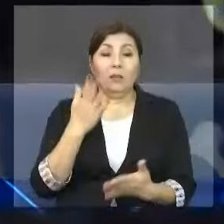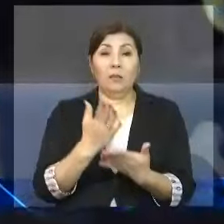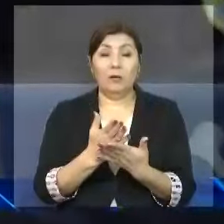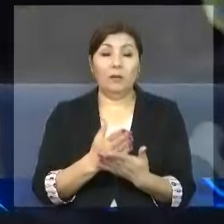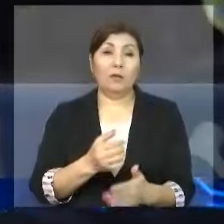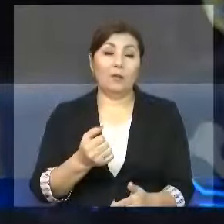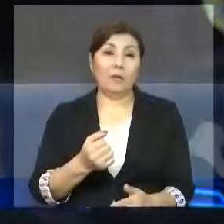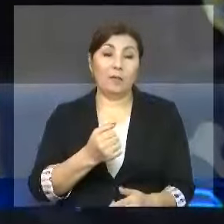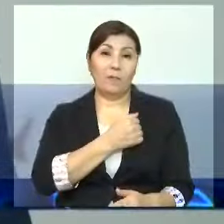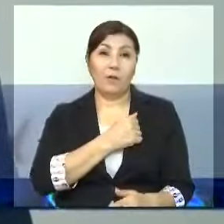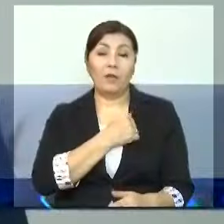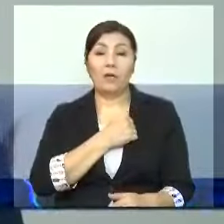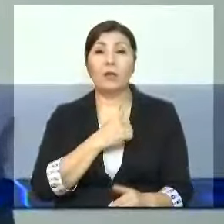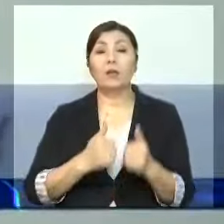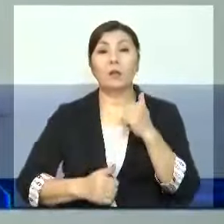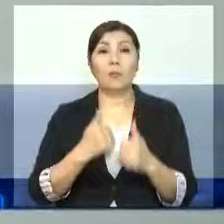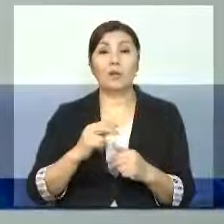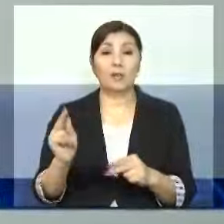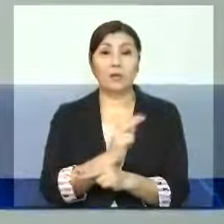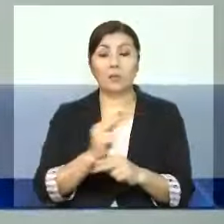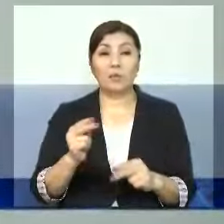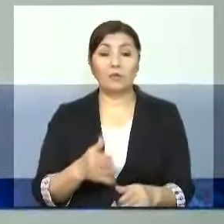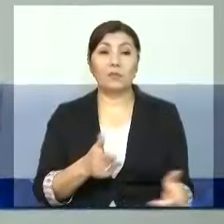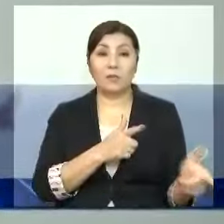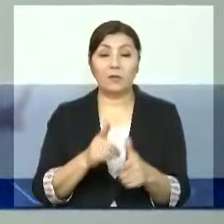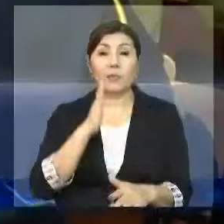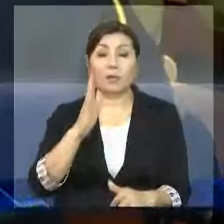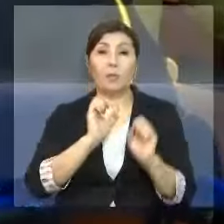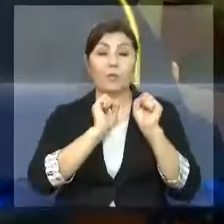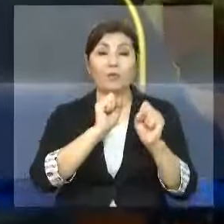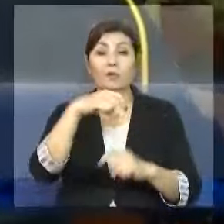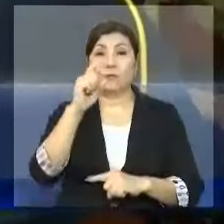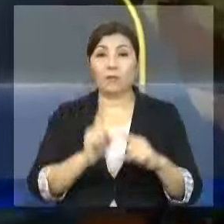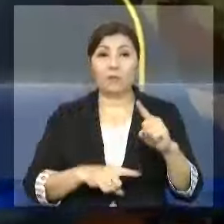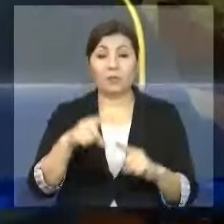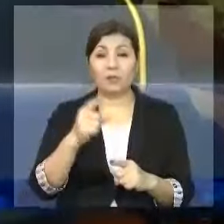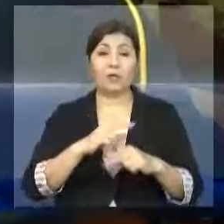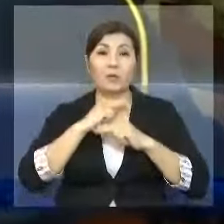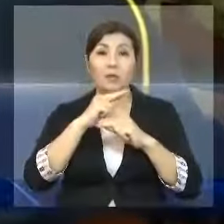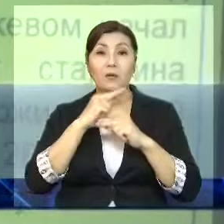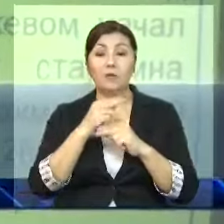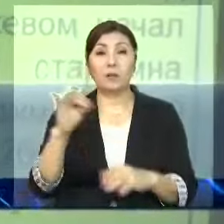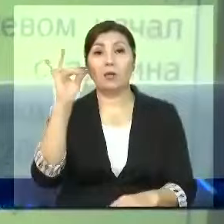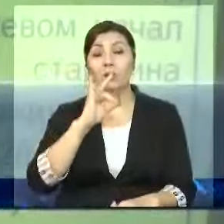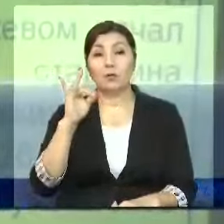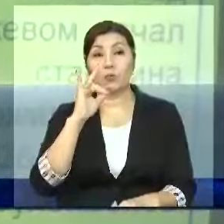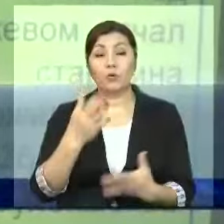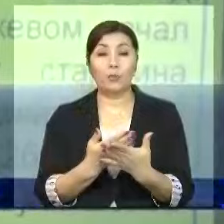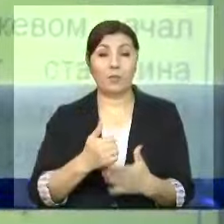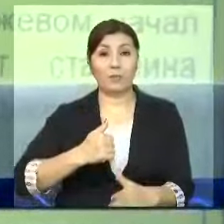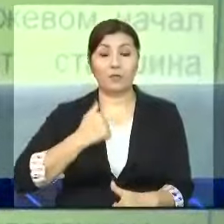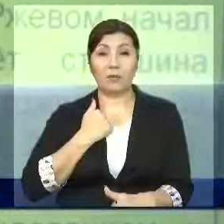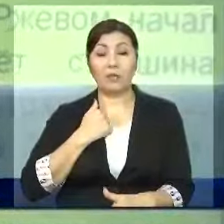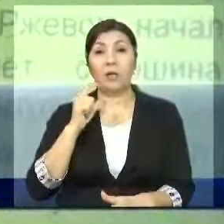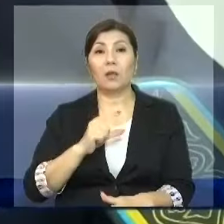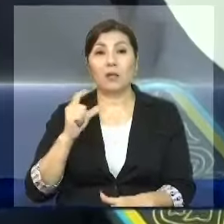составляют военно-патриотическое воспитание, любовь к авиации. Здесь готовят будущих защитников Родины. Акцент делается также на истории, подвигах знаменитых